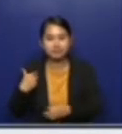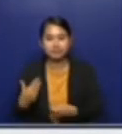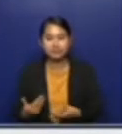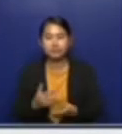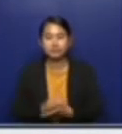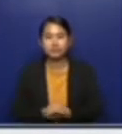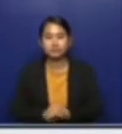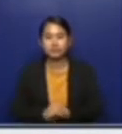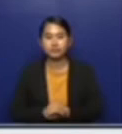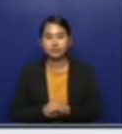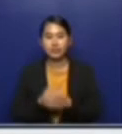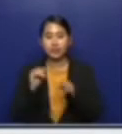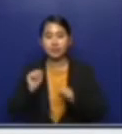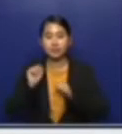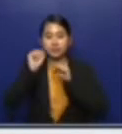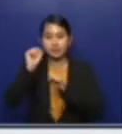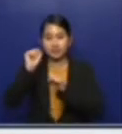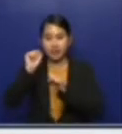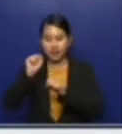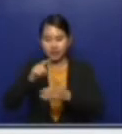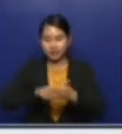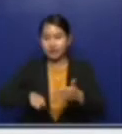ประกาศเลือกตั้งท้องถิ่น